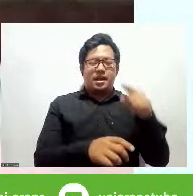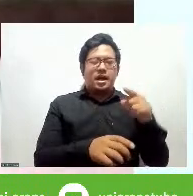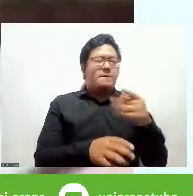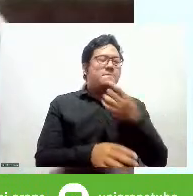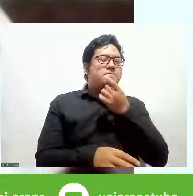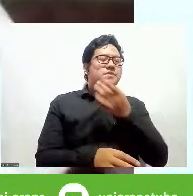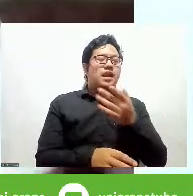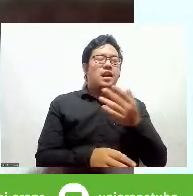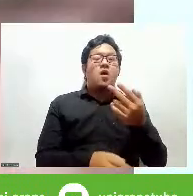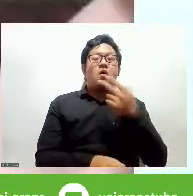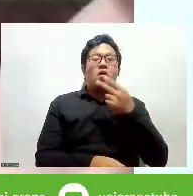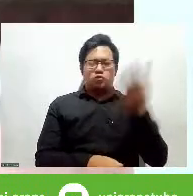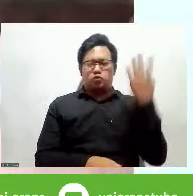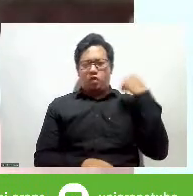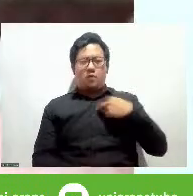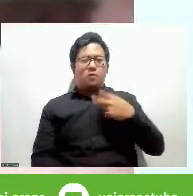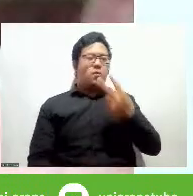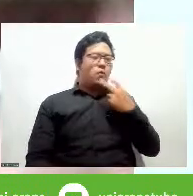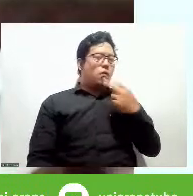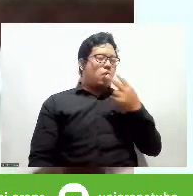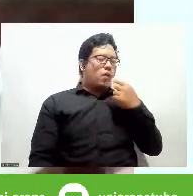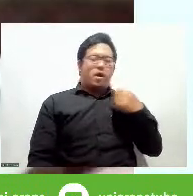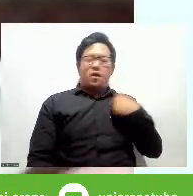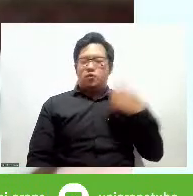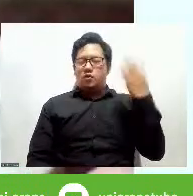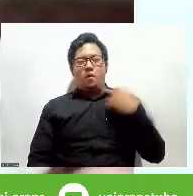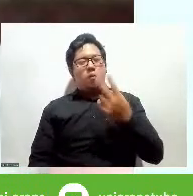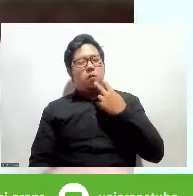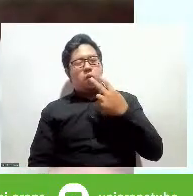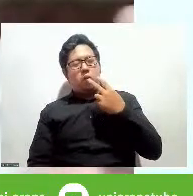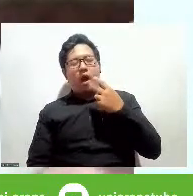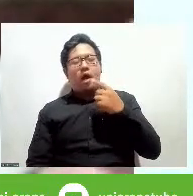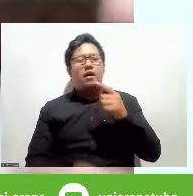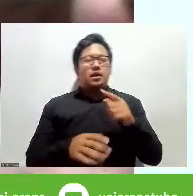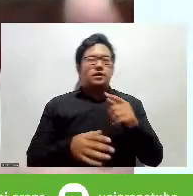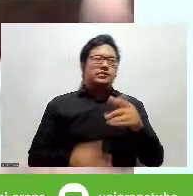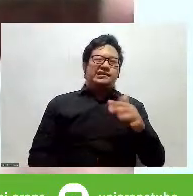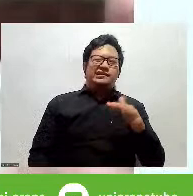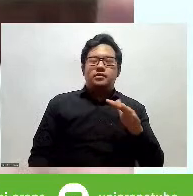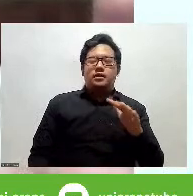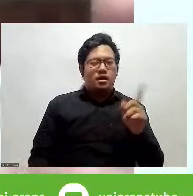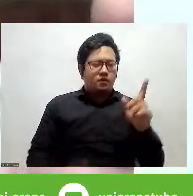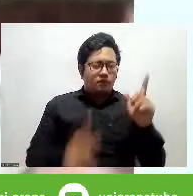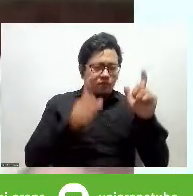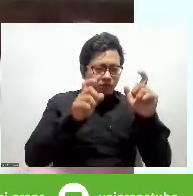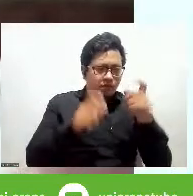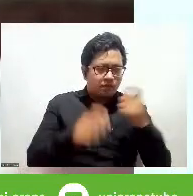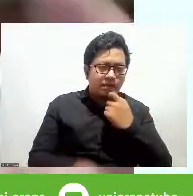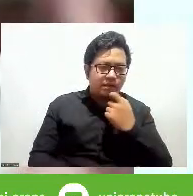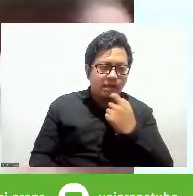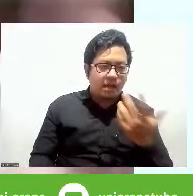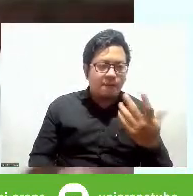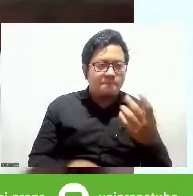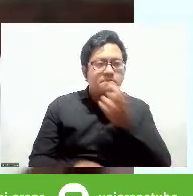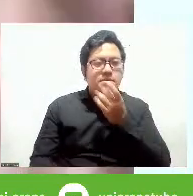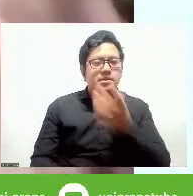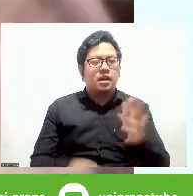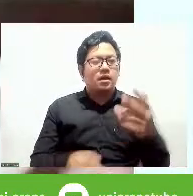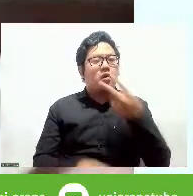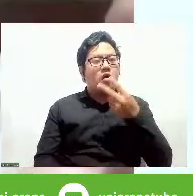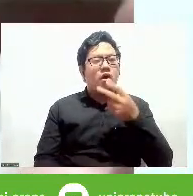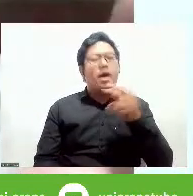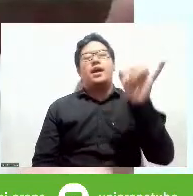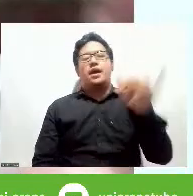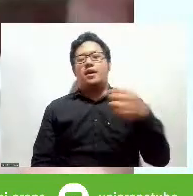jadul perokok jangan salah ya dulu pokok juga ada udah potong Hey pesan merokok saya yakin semua perokok